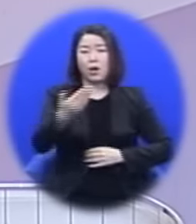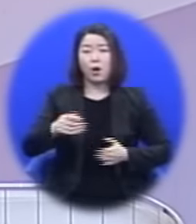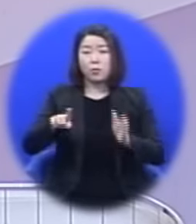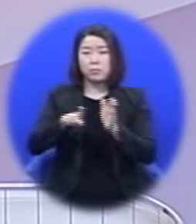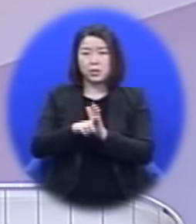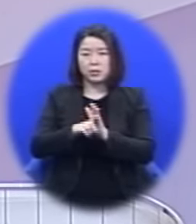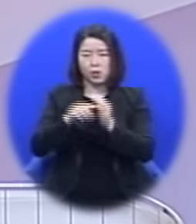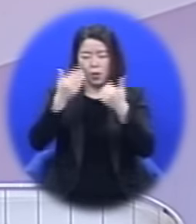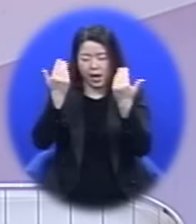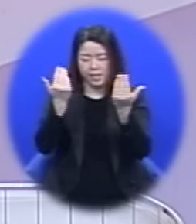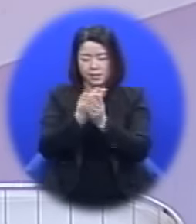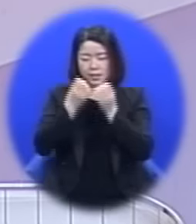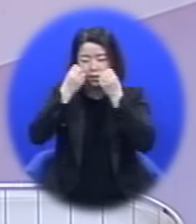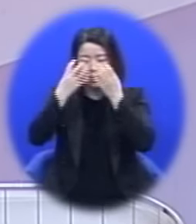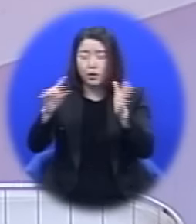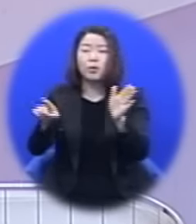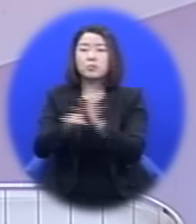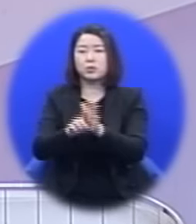믿음이 되어버리고 맙니다.